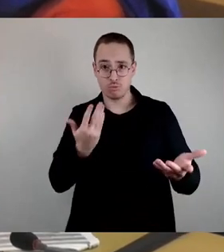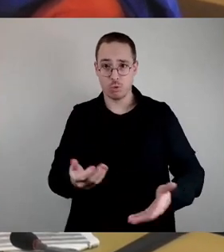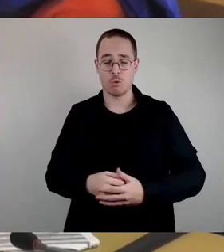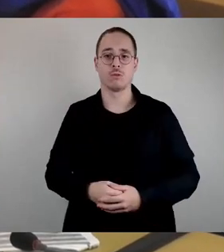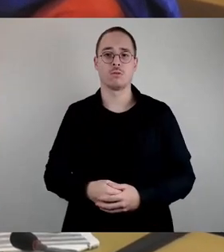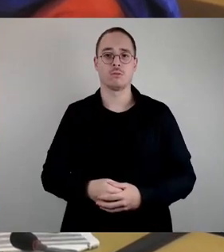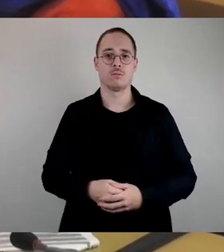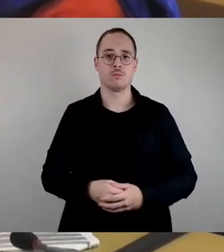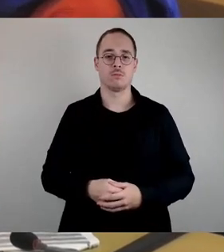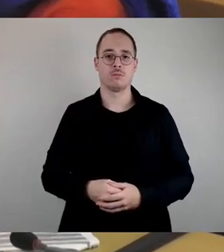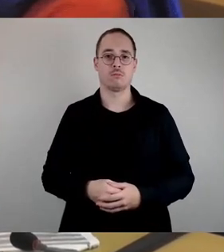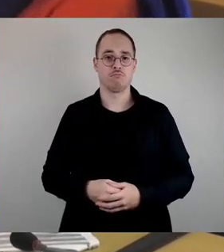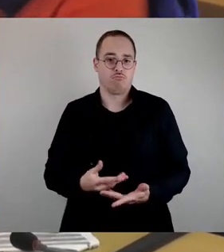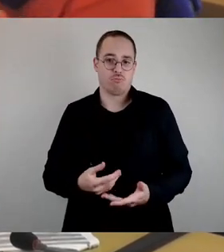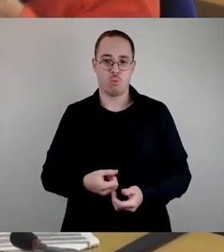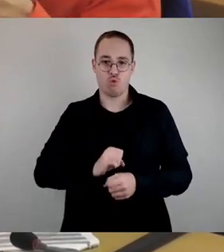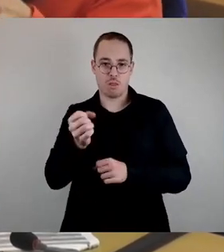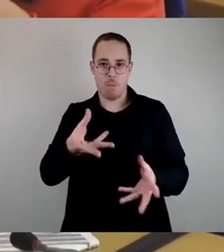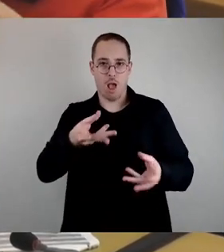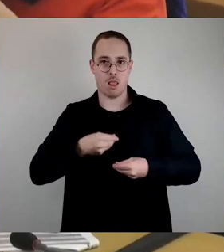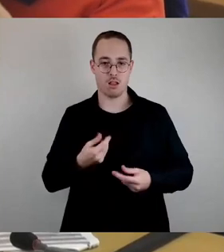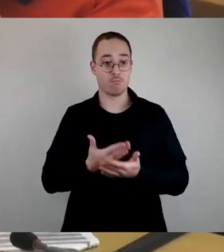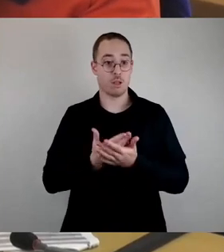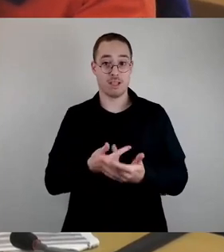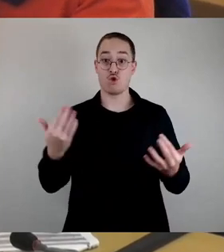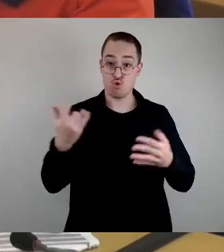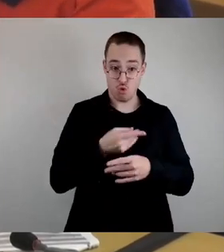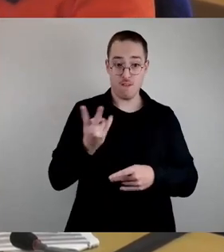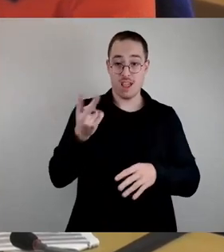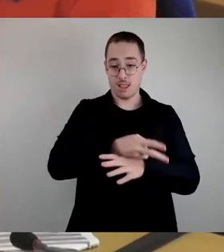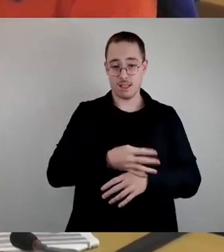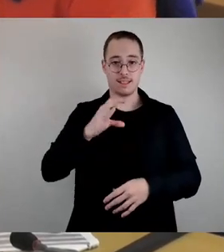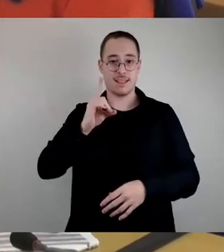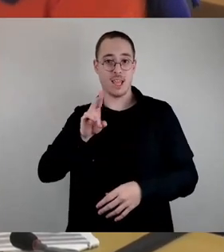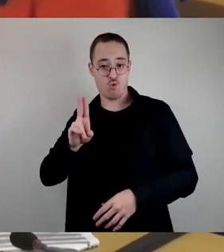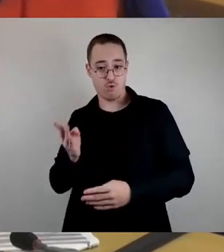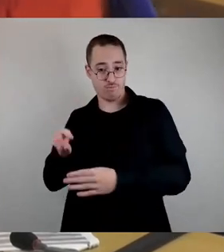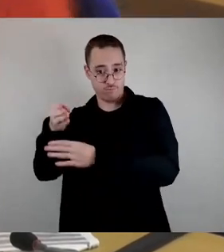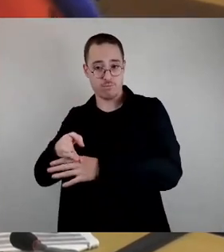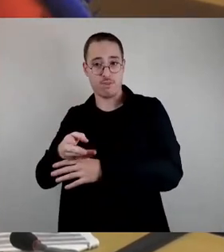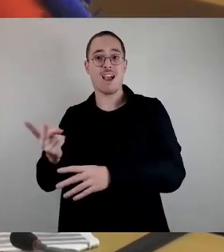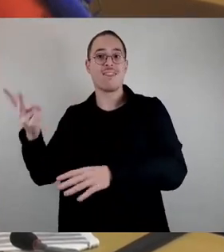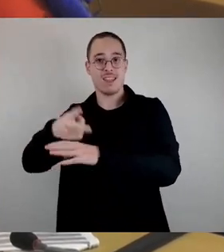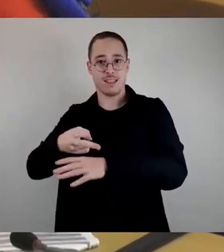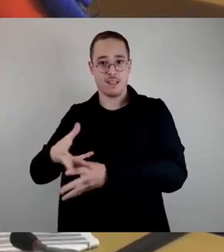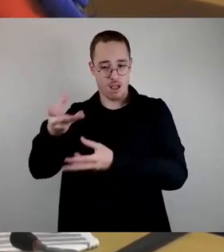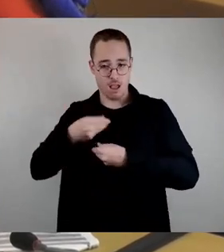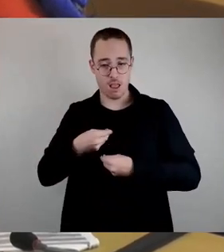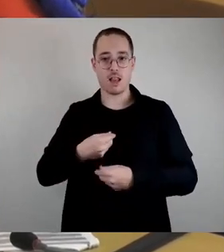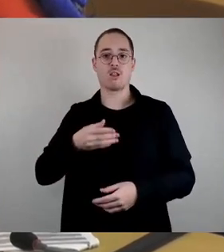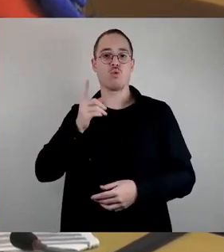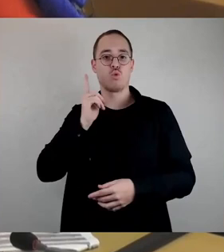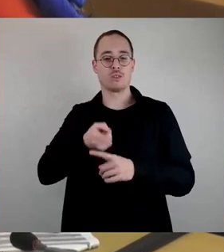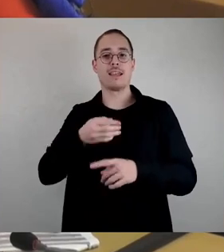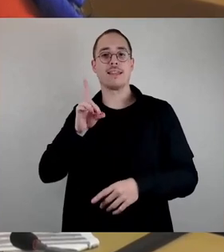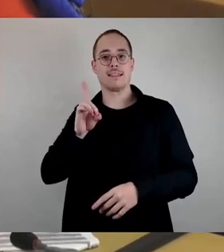gibt oder nicht. Das waren Vertreter der Grünen, der CDU und der Dissidenten. Es ging darum, tatsächlich eine mehrheitsfähige Variante